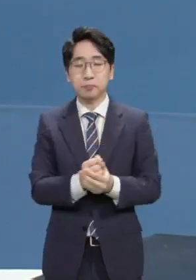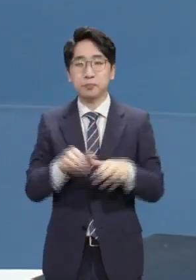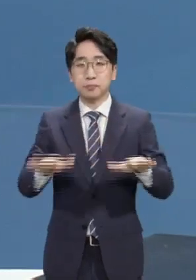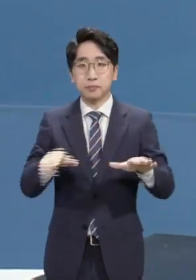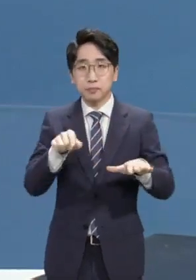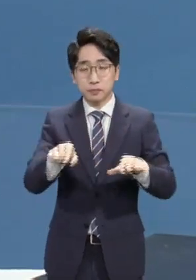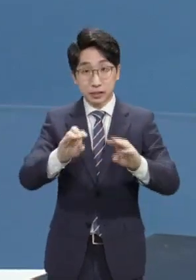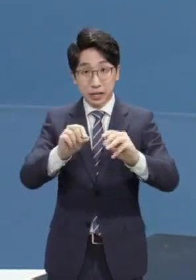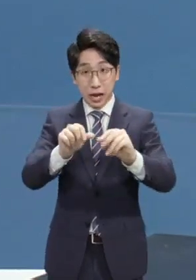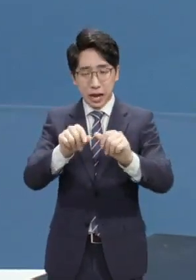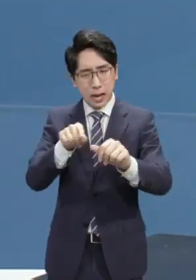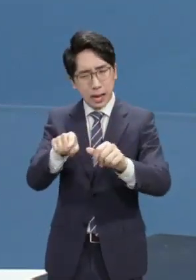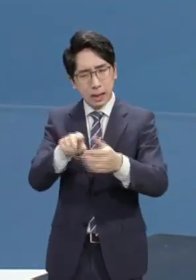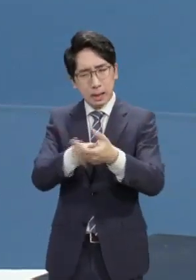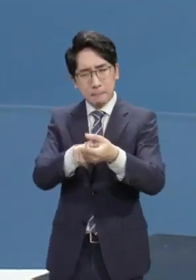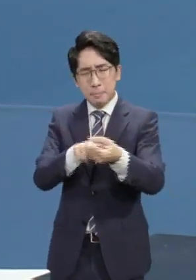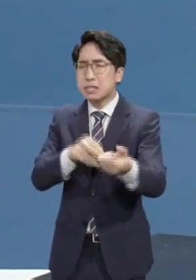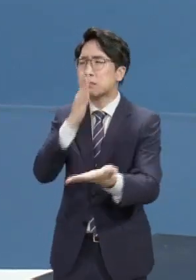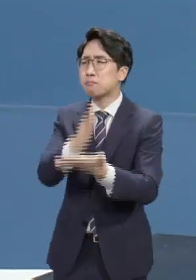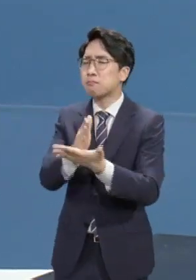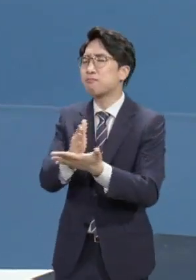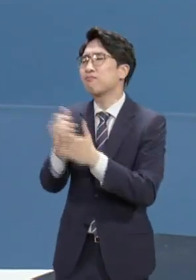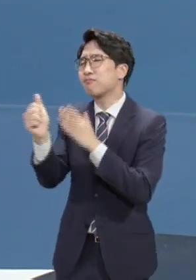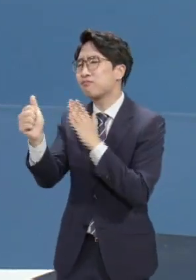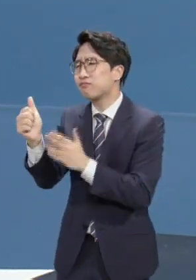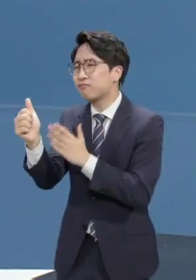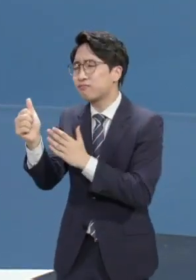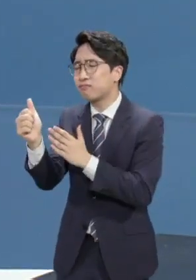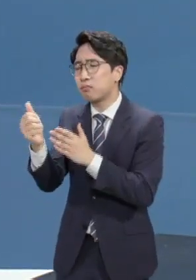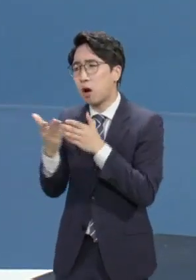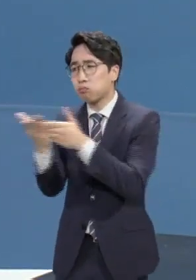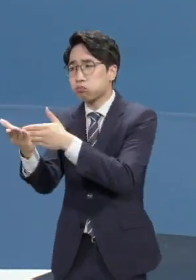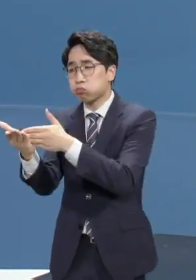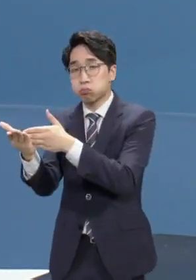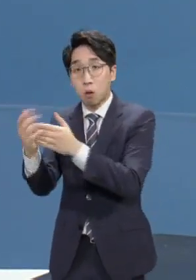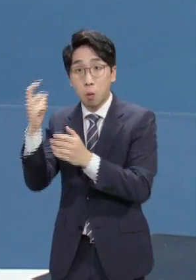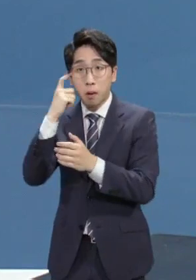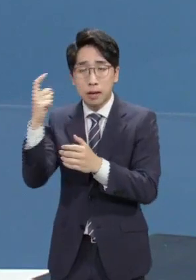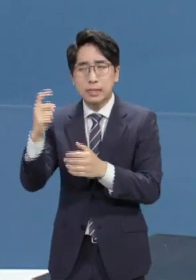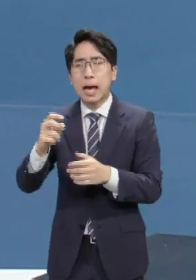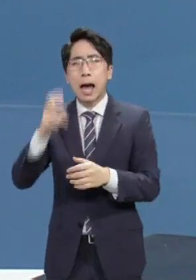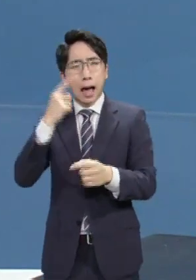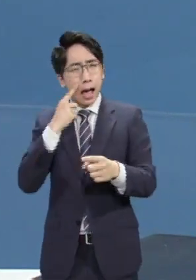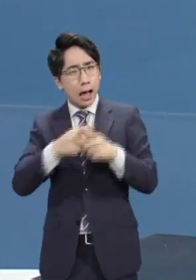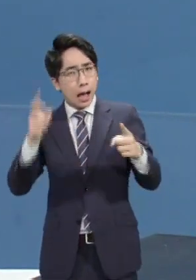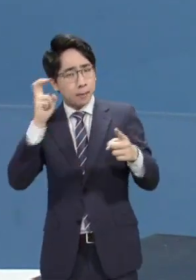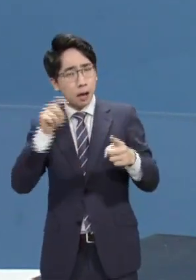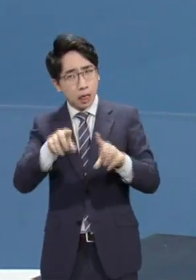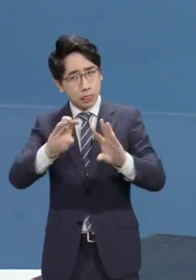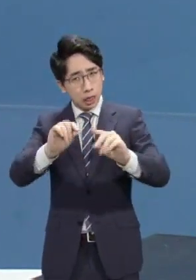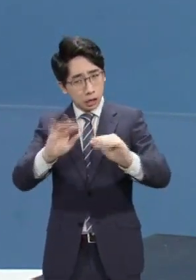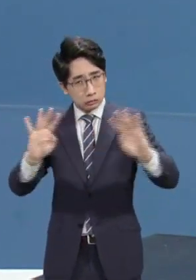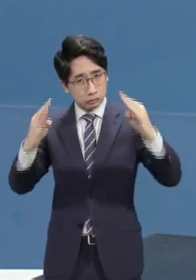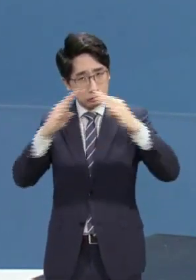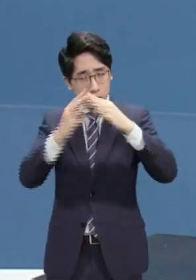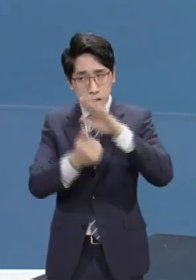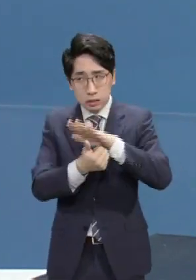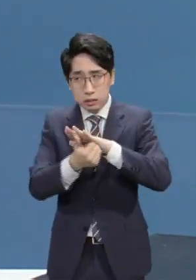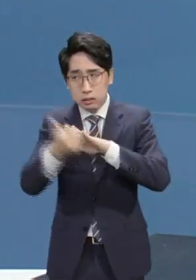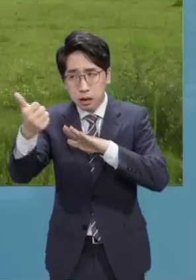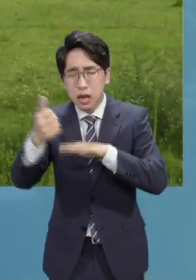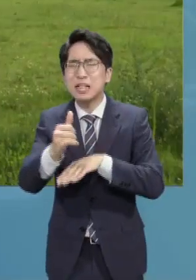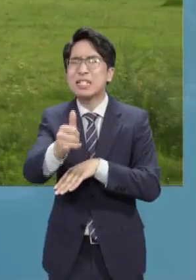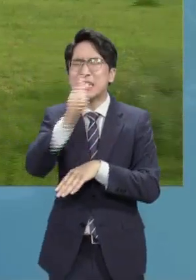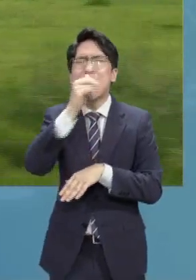요청을 한 것은 어느 정도의 가능성이 있기 때문이다 뭐 이렇게 보는 시각들이 좀 있는데요 뭐 이는 확인된 사실은 아니라는